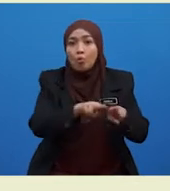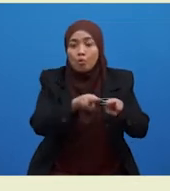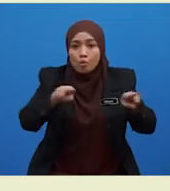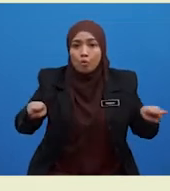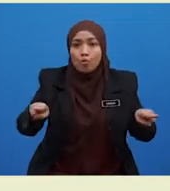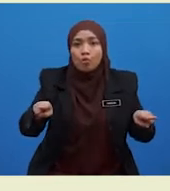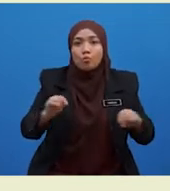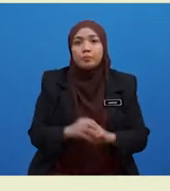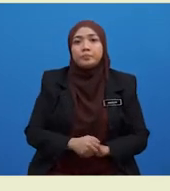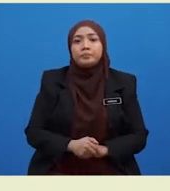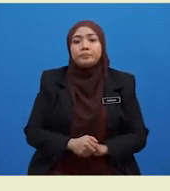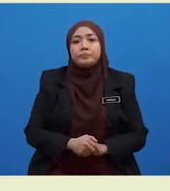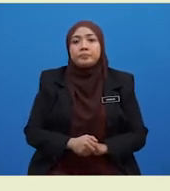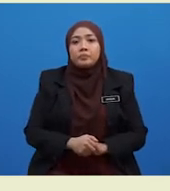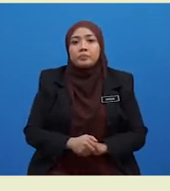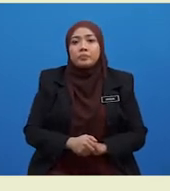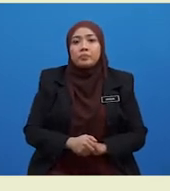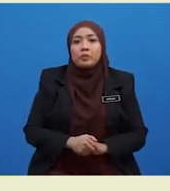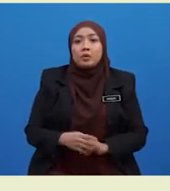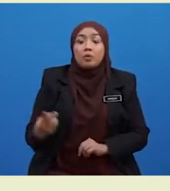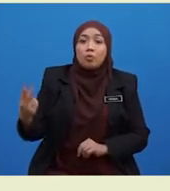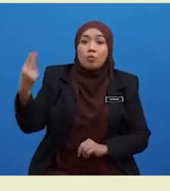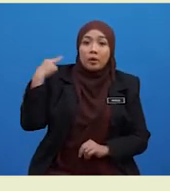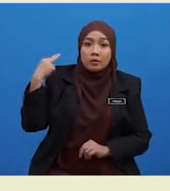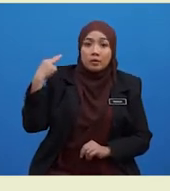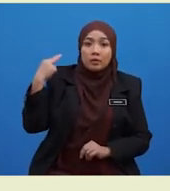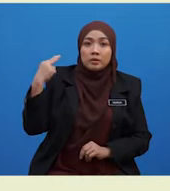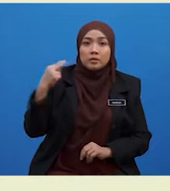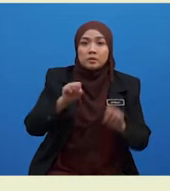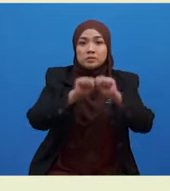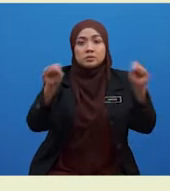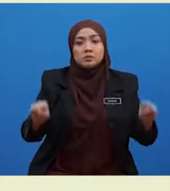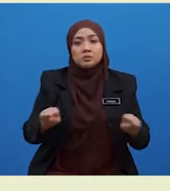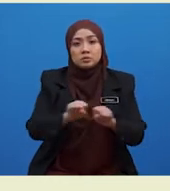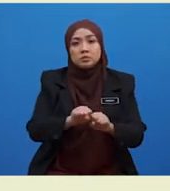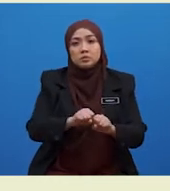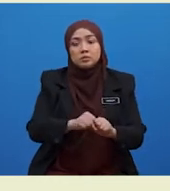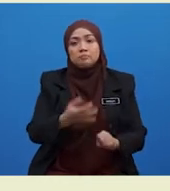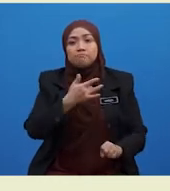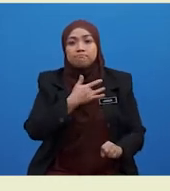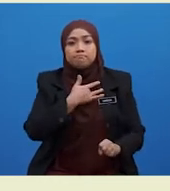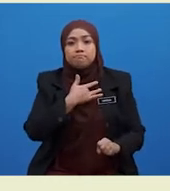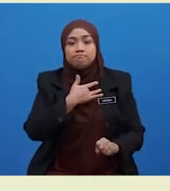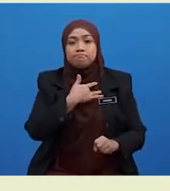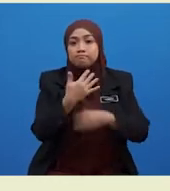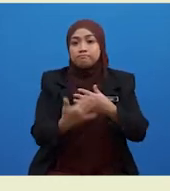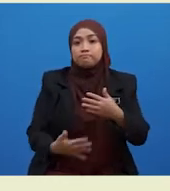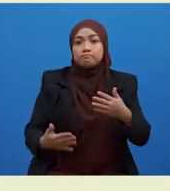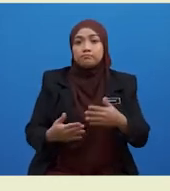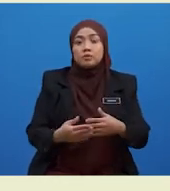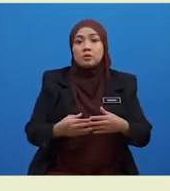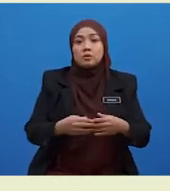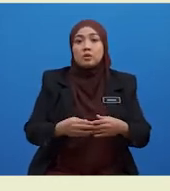tahan kardiovaskular. Daya tahan kardiovaskular ialah keupayaan sistem kardiovaskular mengedarkan darah beroksigen